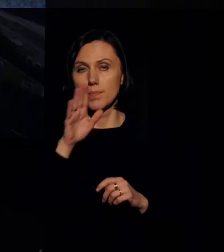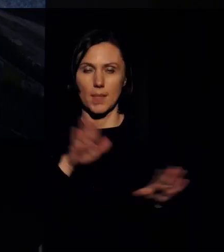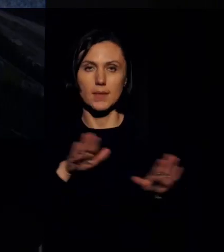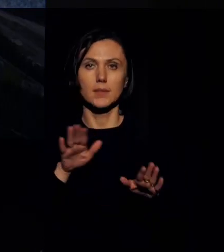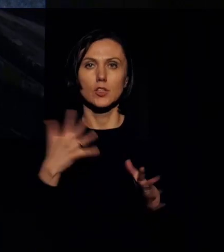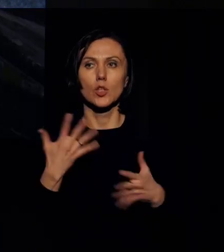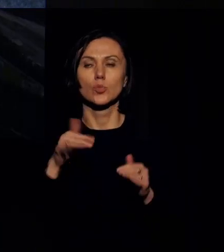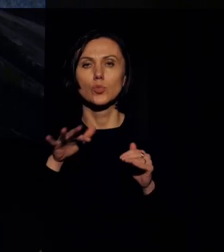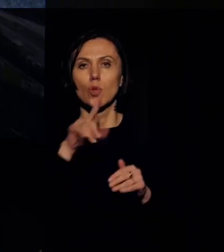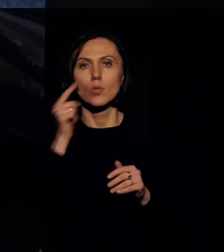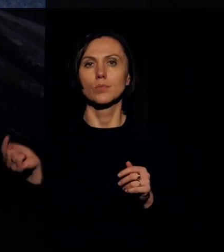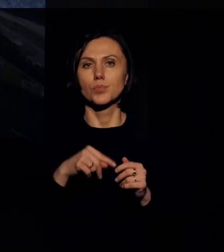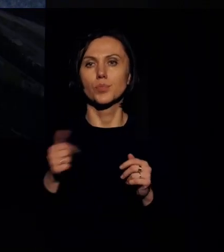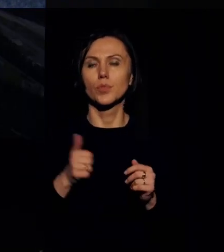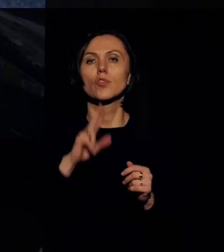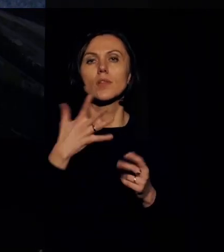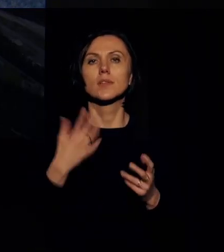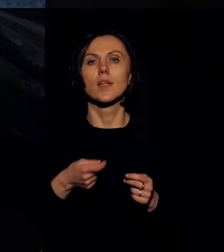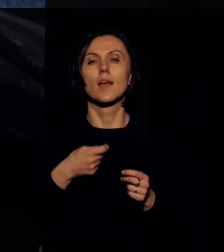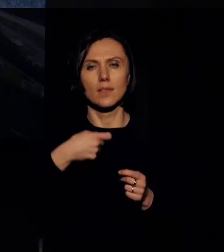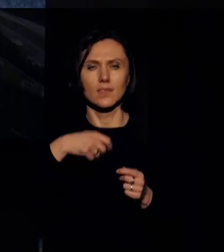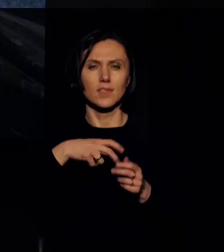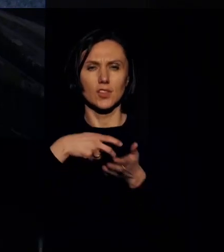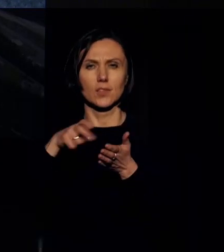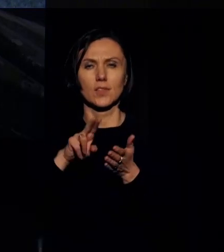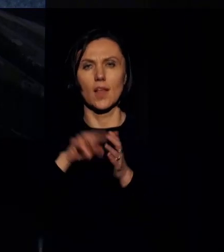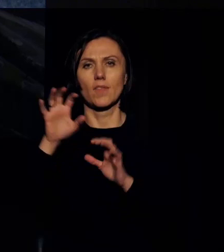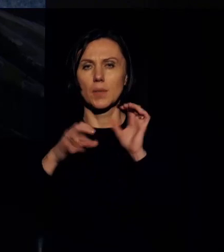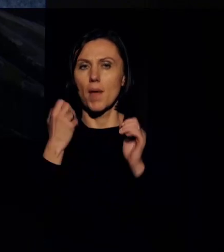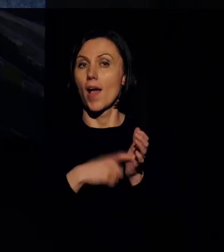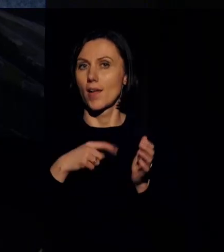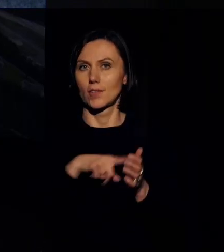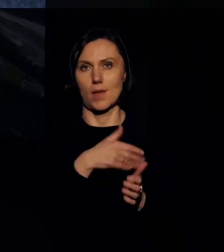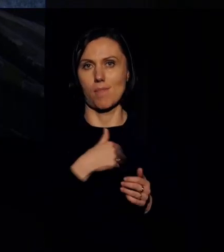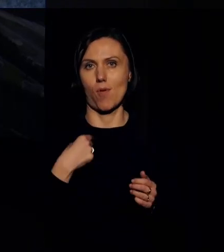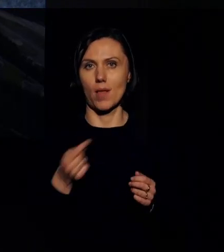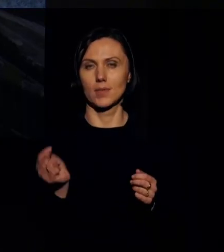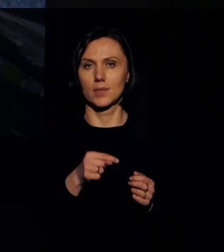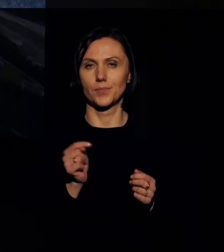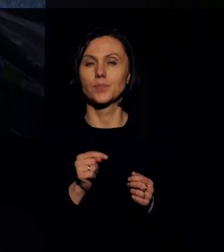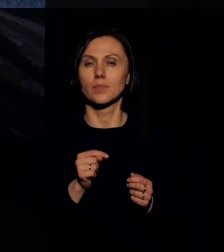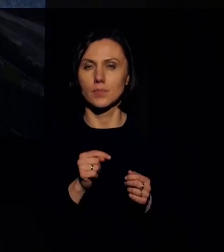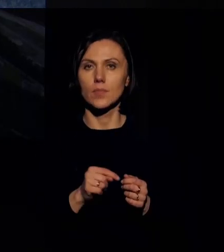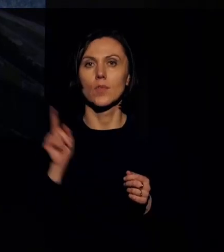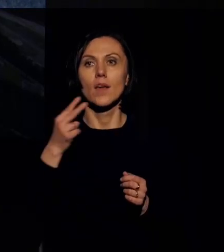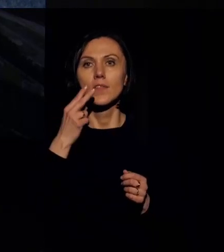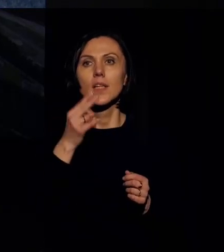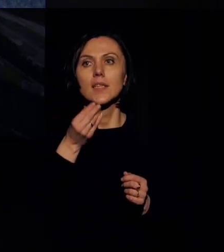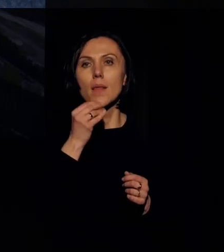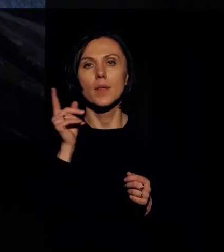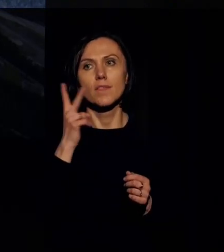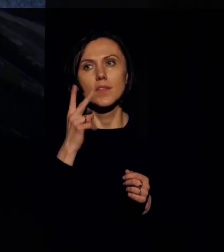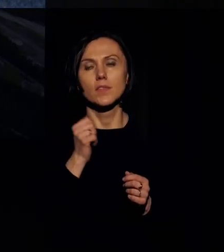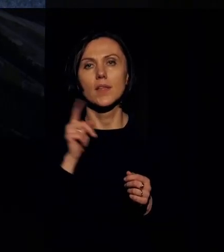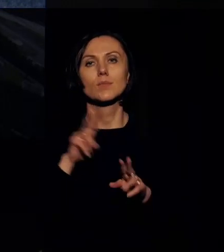się turyści właśnie wybierający się na via ferraty. Bardzo często spotykamy tam Polaków. A tutaj właśnie już widać lepiej